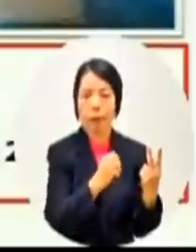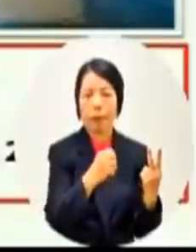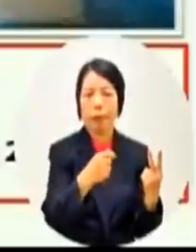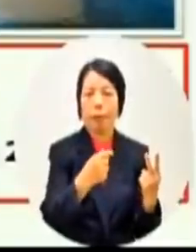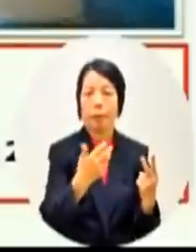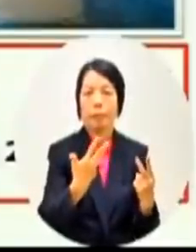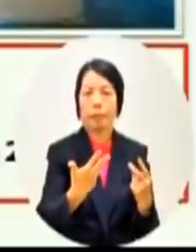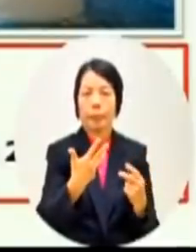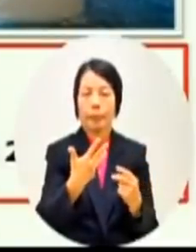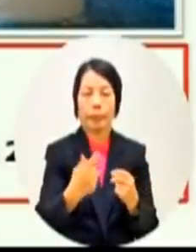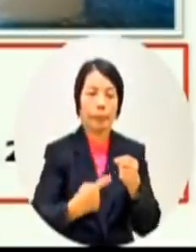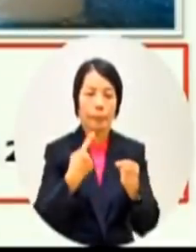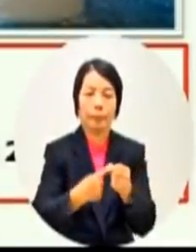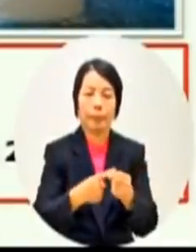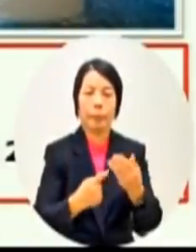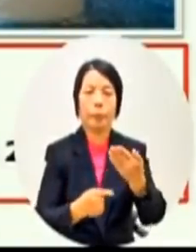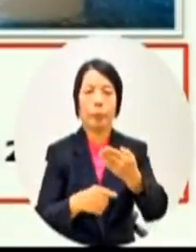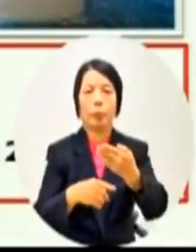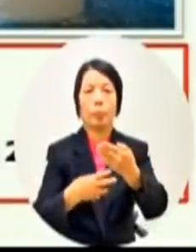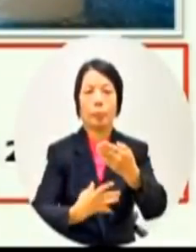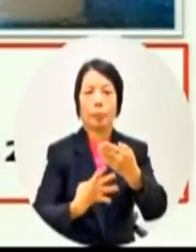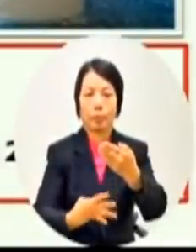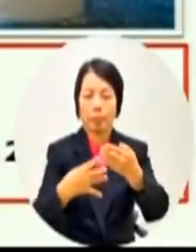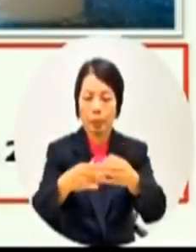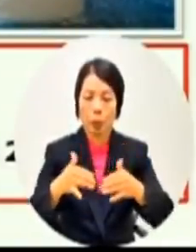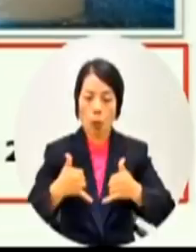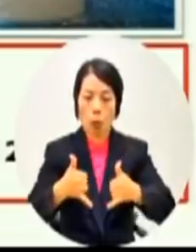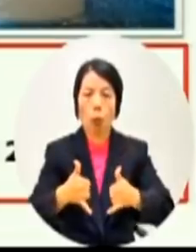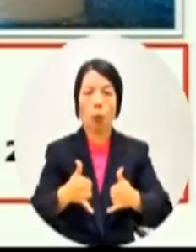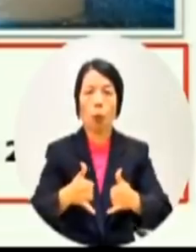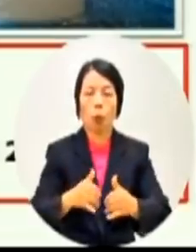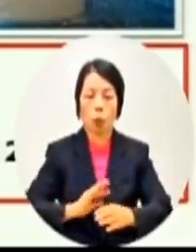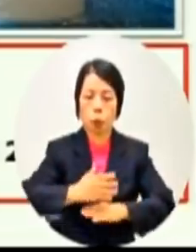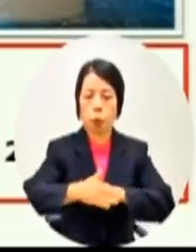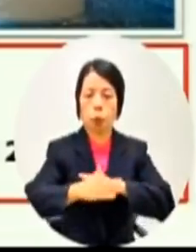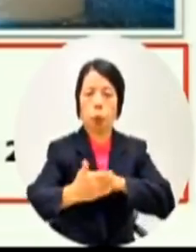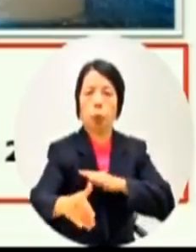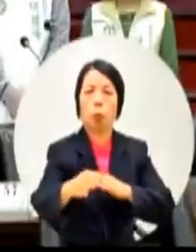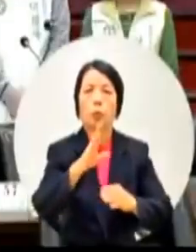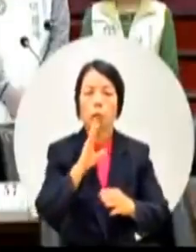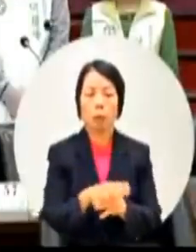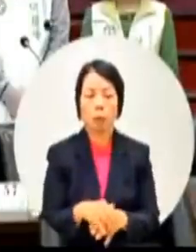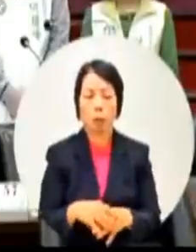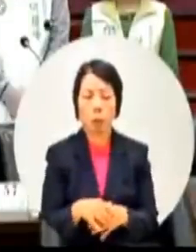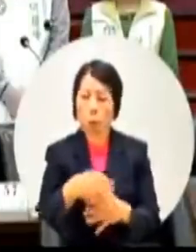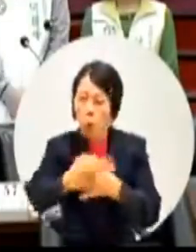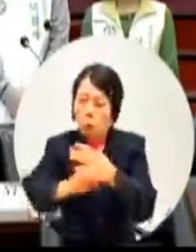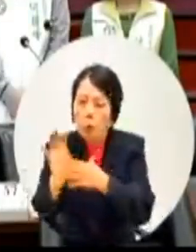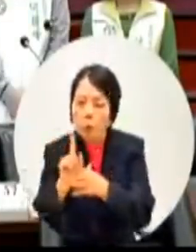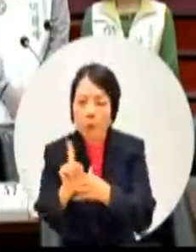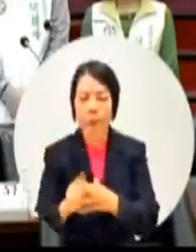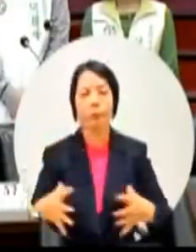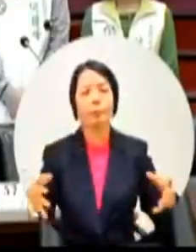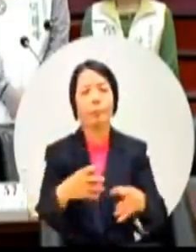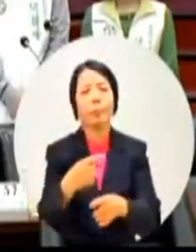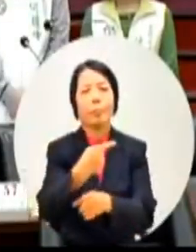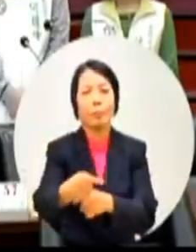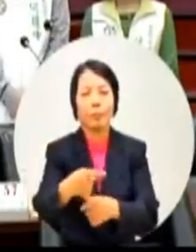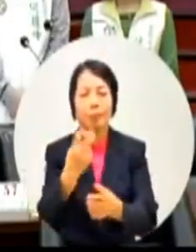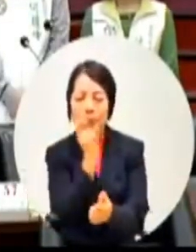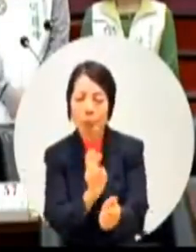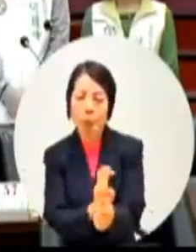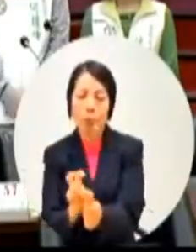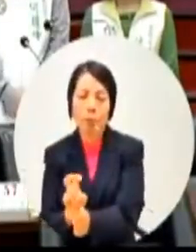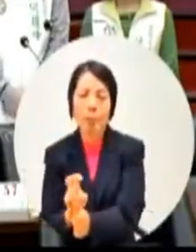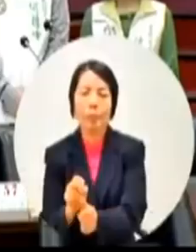路平的问题是道路坑洞问题是缺乏统一管理。还有验收有瑕疵的问题，我要问一下市长，你对路